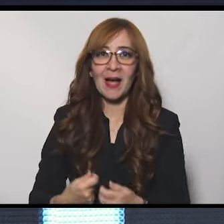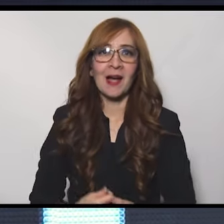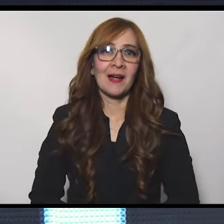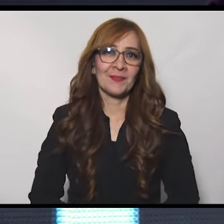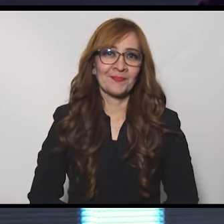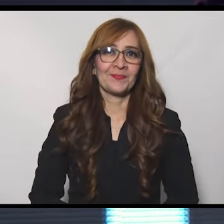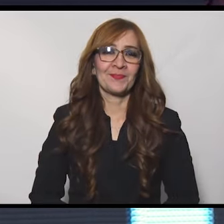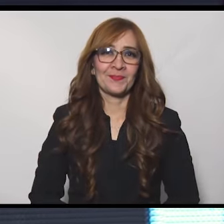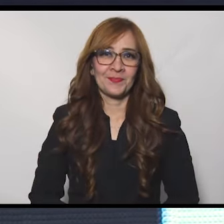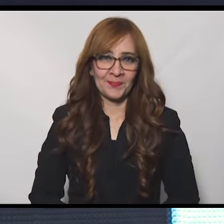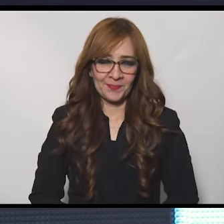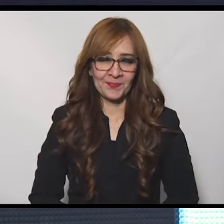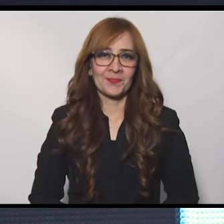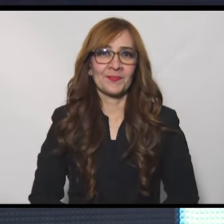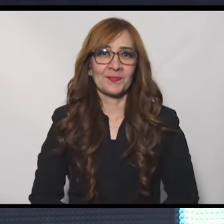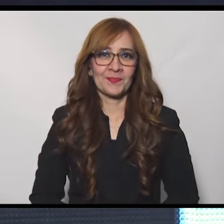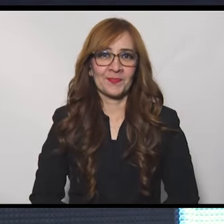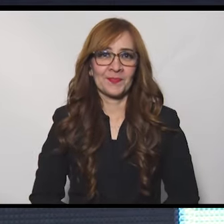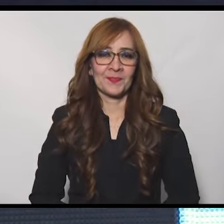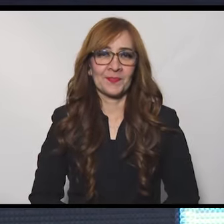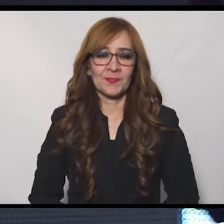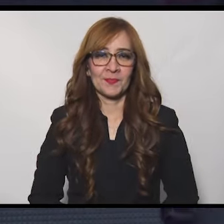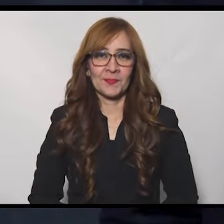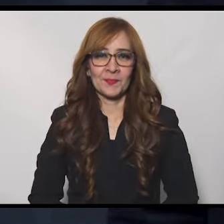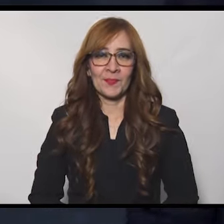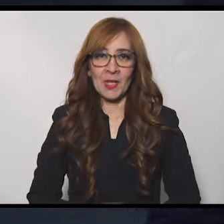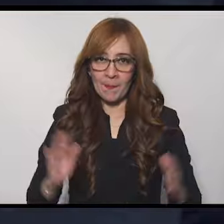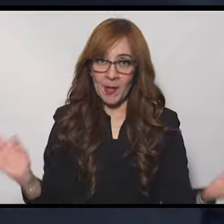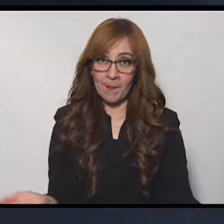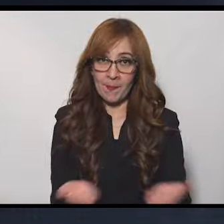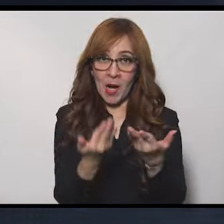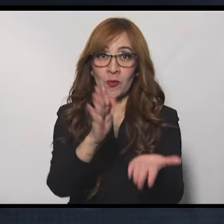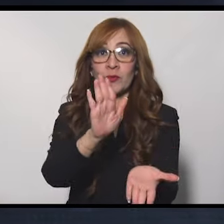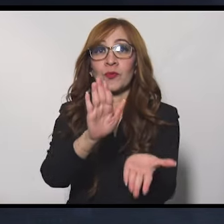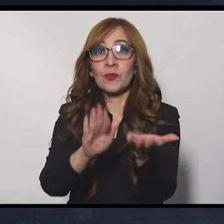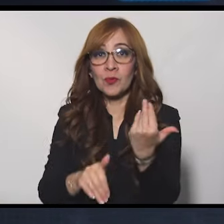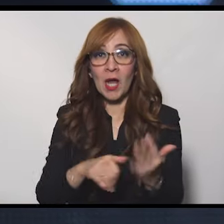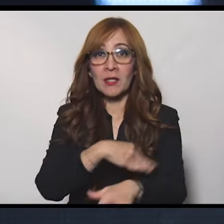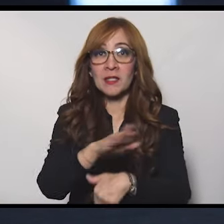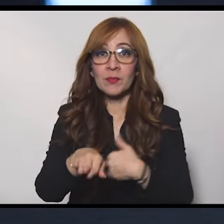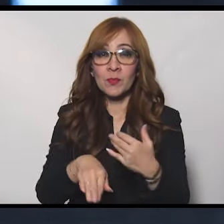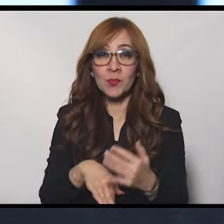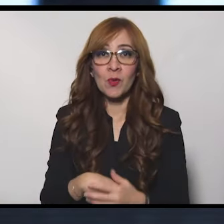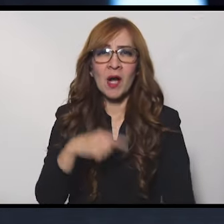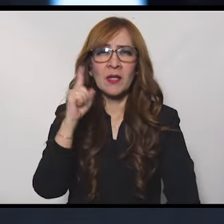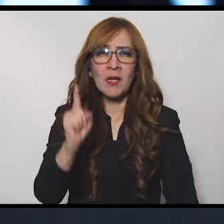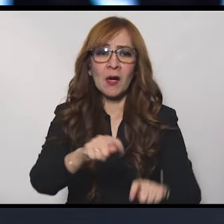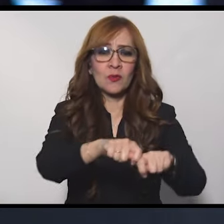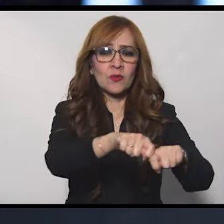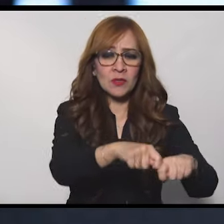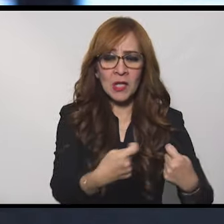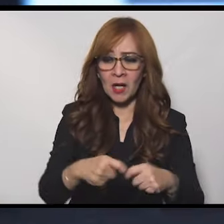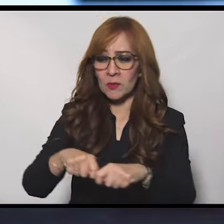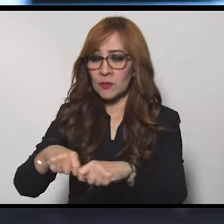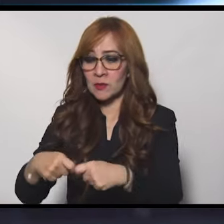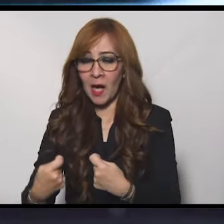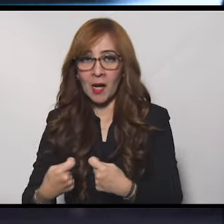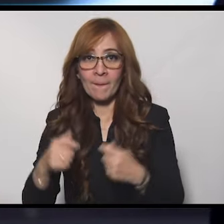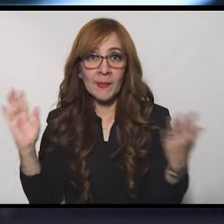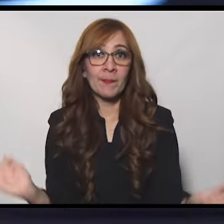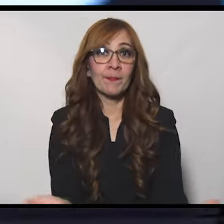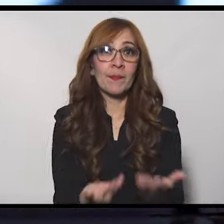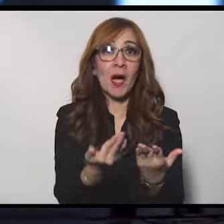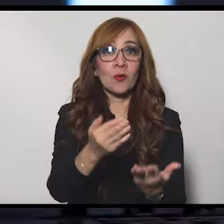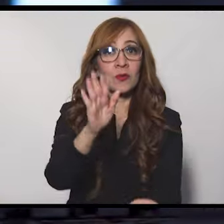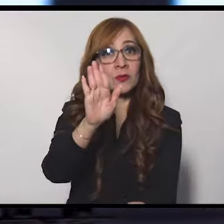Membangun kembali reruntuhan. Membangun kembali segala sesuatu yang hancur. Membangun